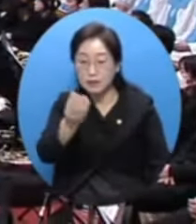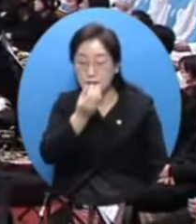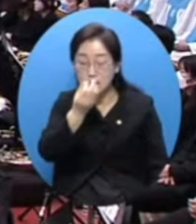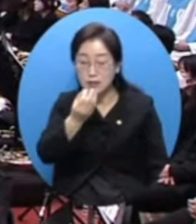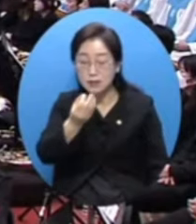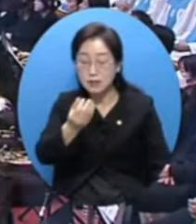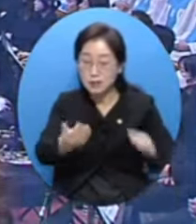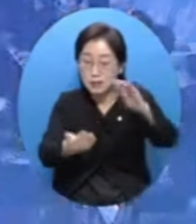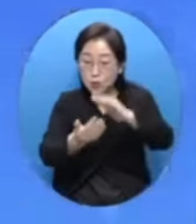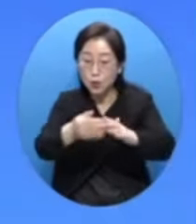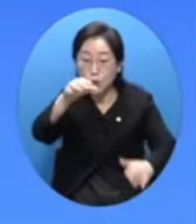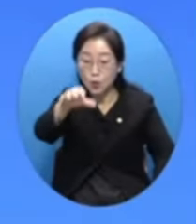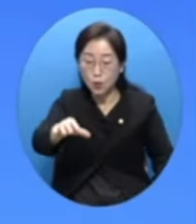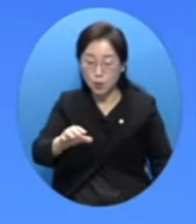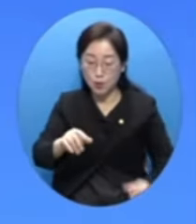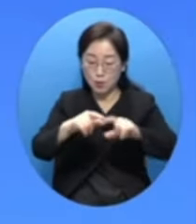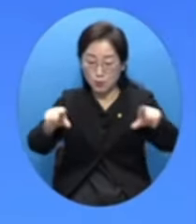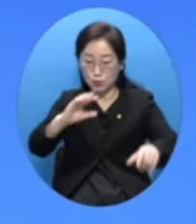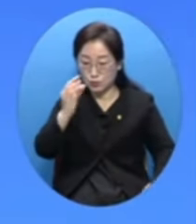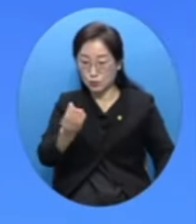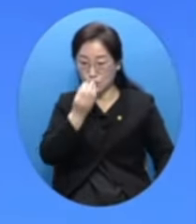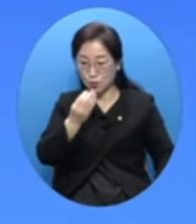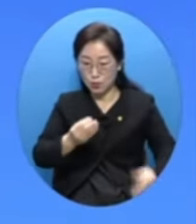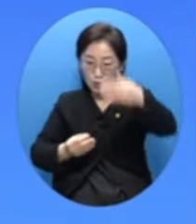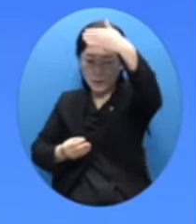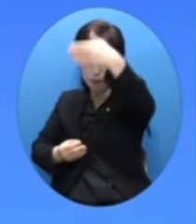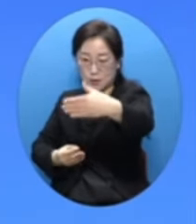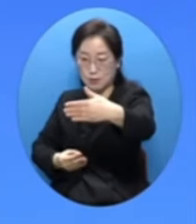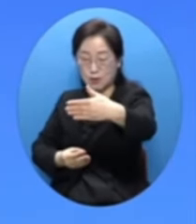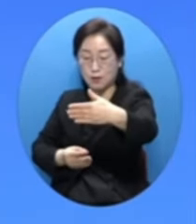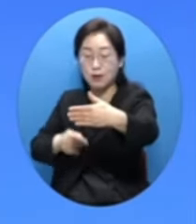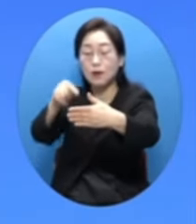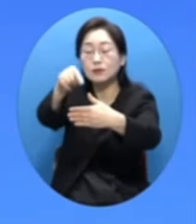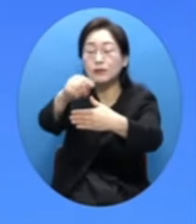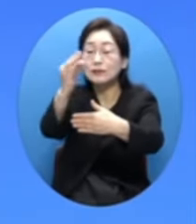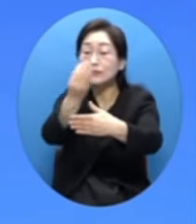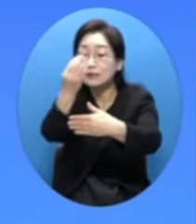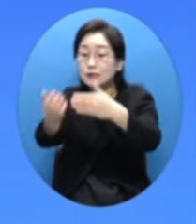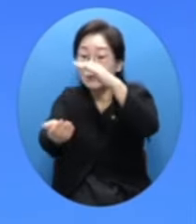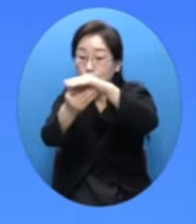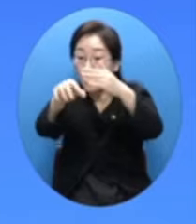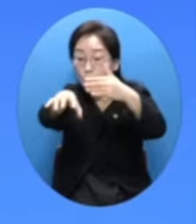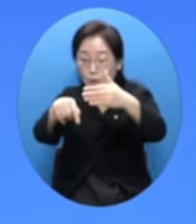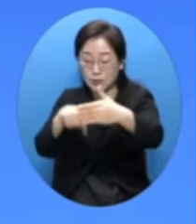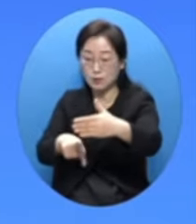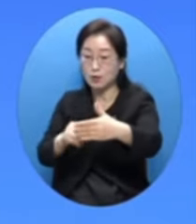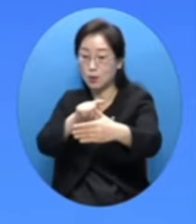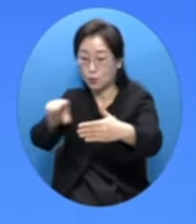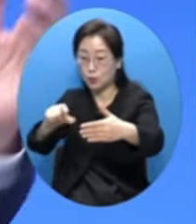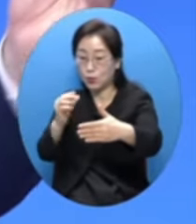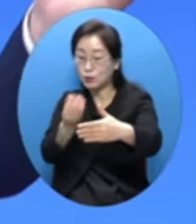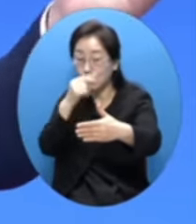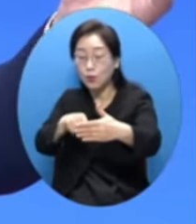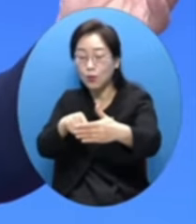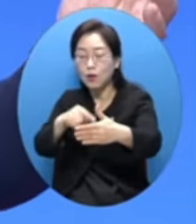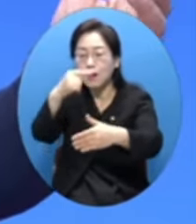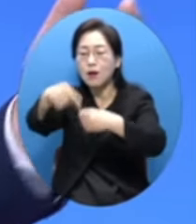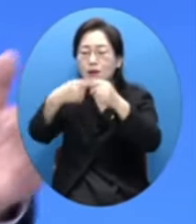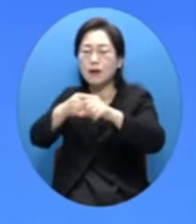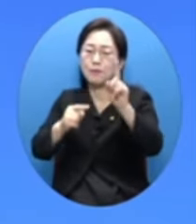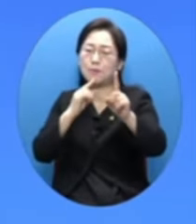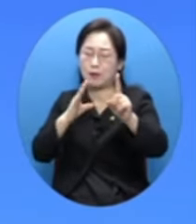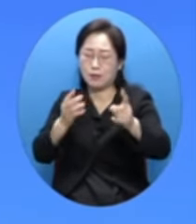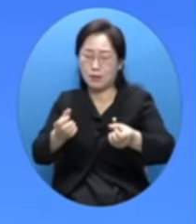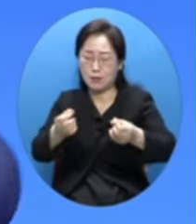막은 큰 장은 1년에 단 한번 대재상 밖에 들어가지 못합니다 그런데 예수님께서 십자가 들려 돌아가실